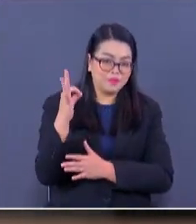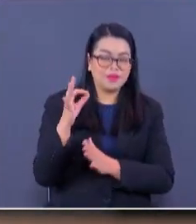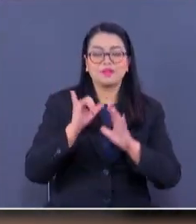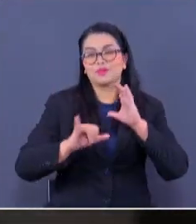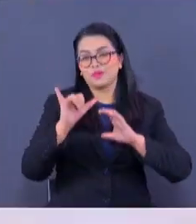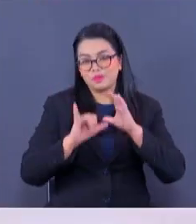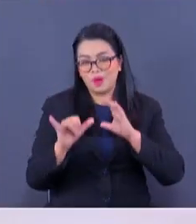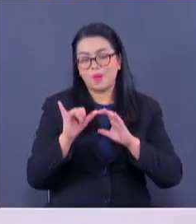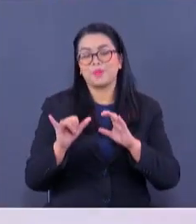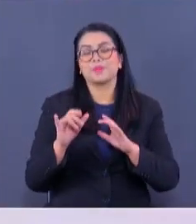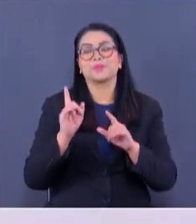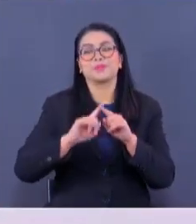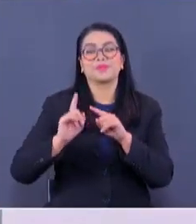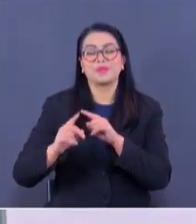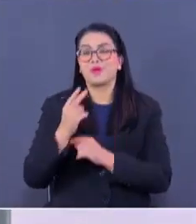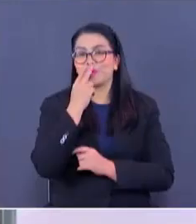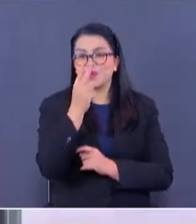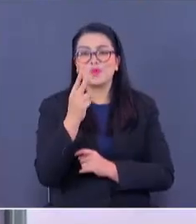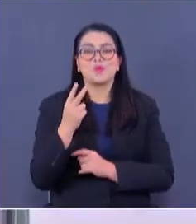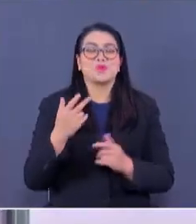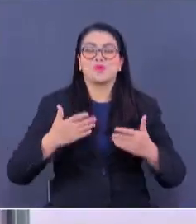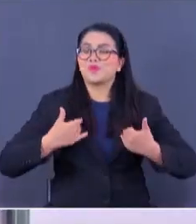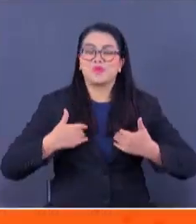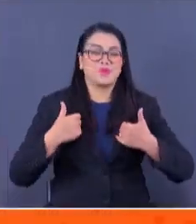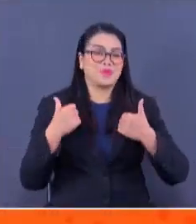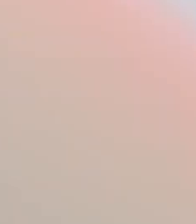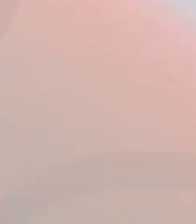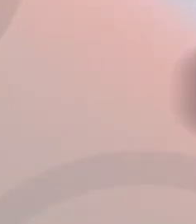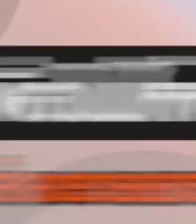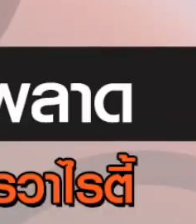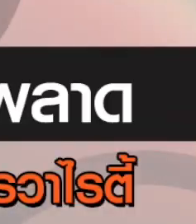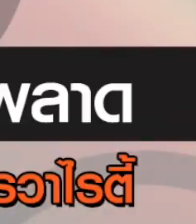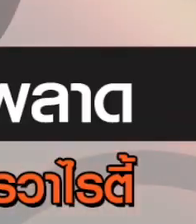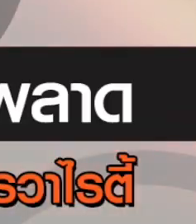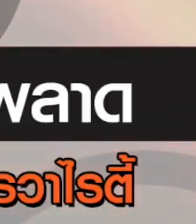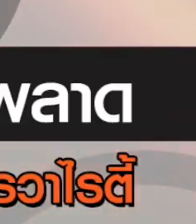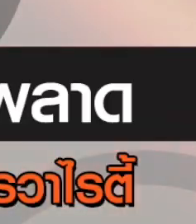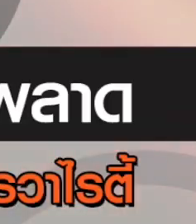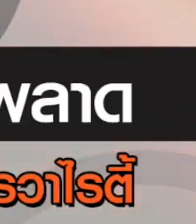YouTube ในเครือโมโนรับรองว่าไม่มีตกรถทัวร์แน่นอนค่ะ